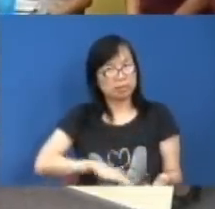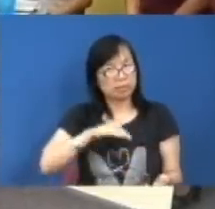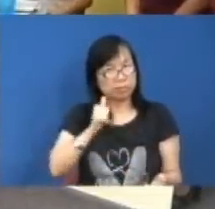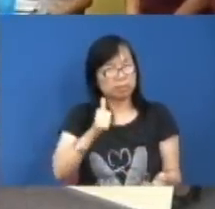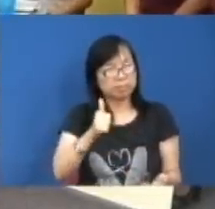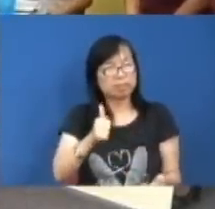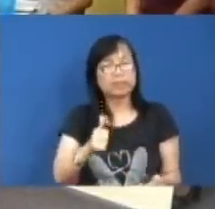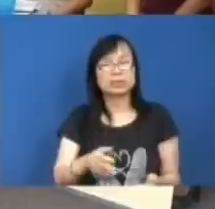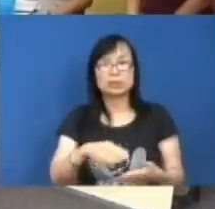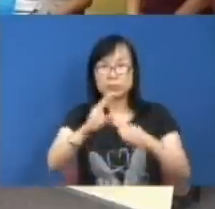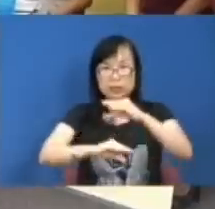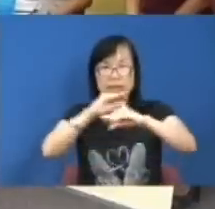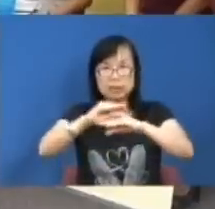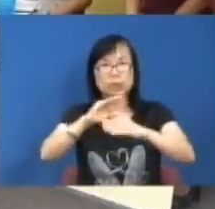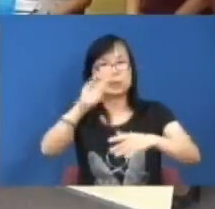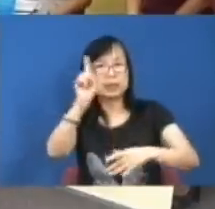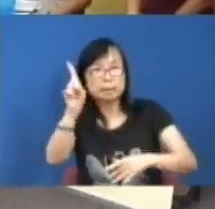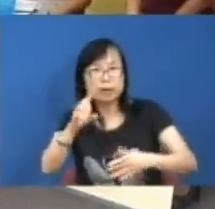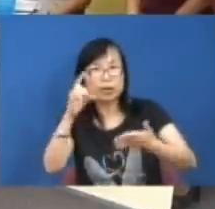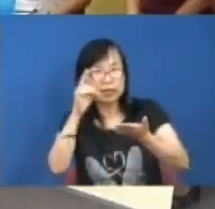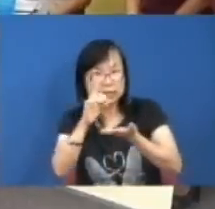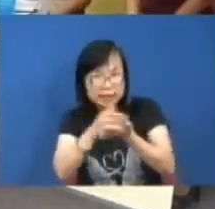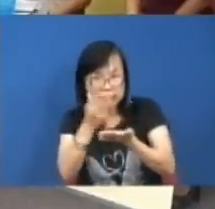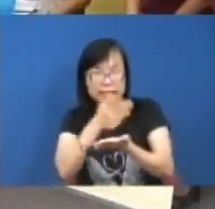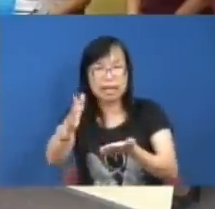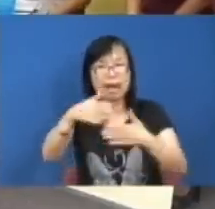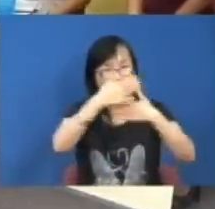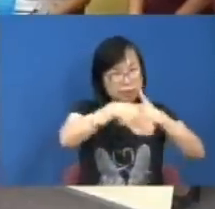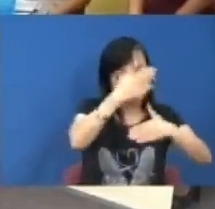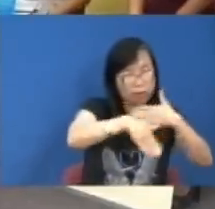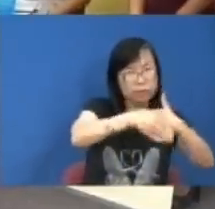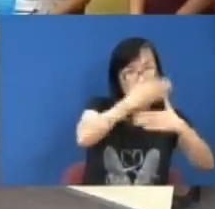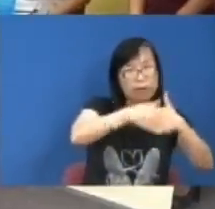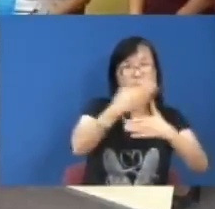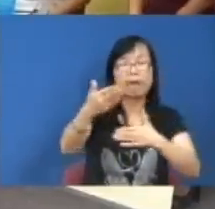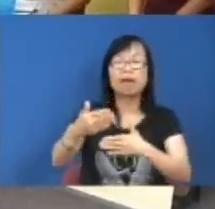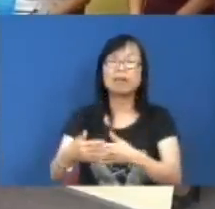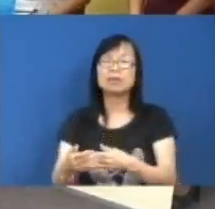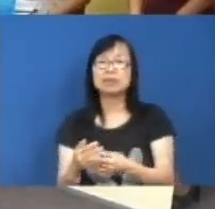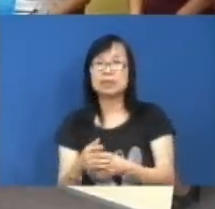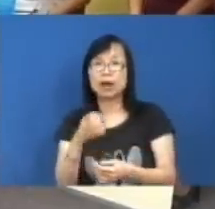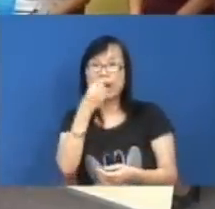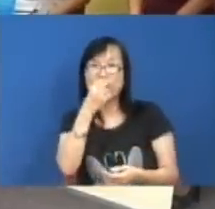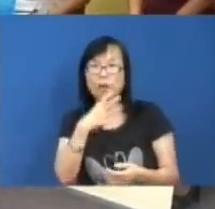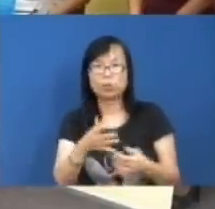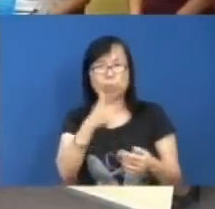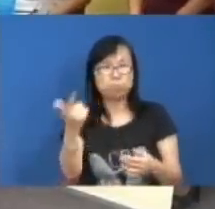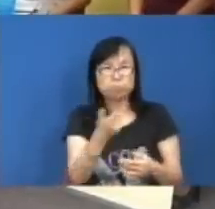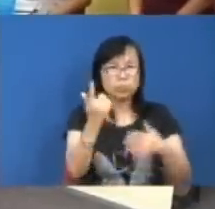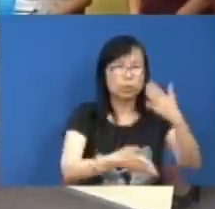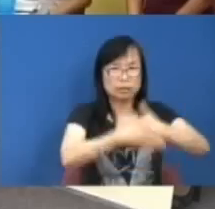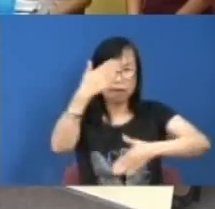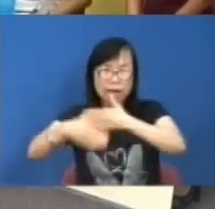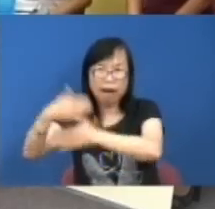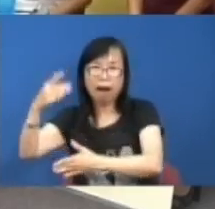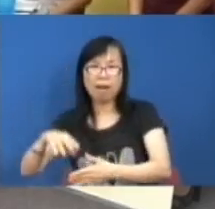建材嘅物料，同埋點樣測試。咁無論喺外牆啦，我諗特別係我哋香港咁多大廈都係而家咧